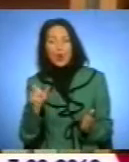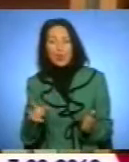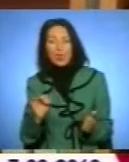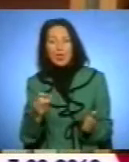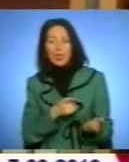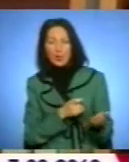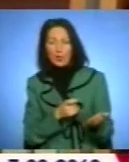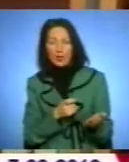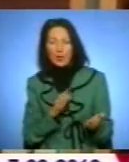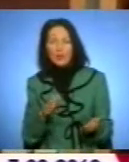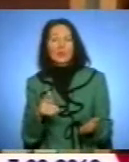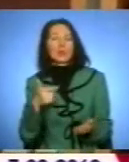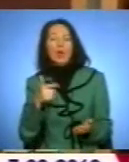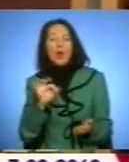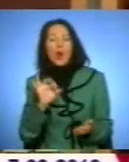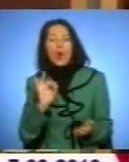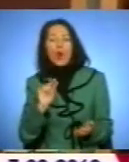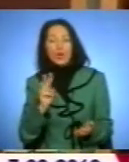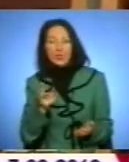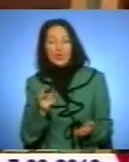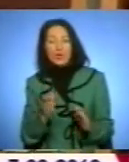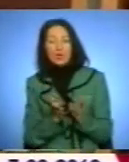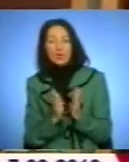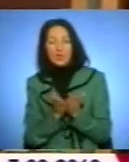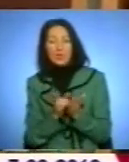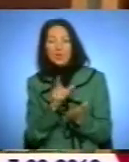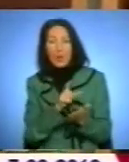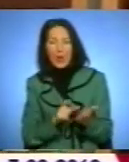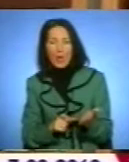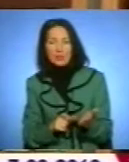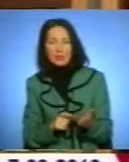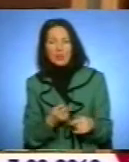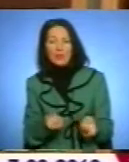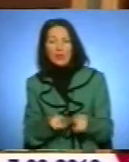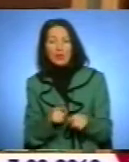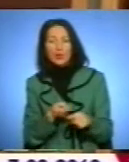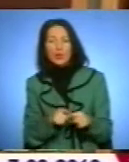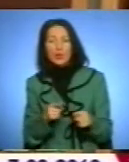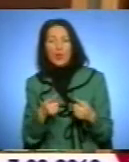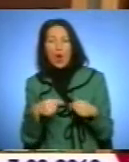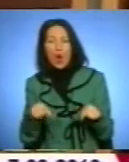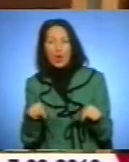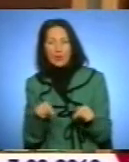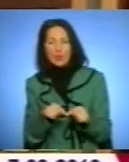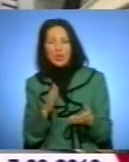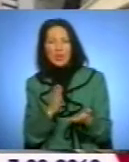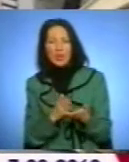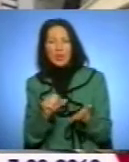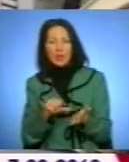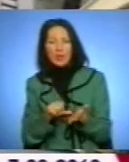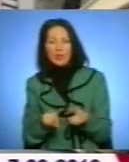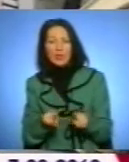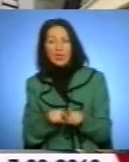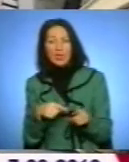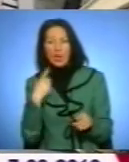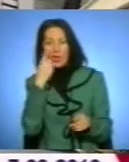збірку поезій «Знак розбитого ярма». Але також у цьому розділі представлені ще такі автори,